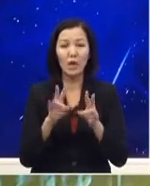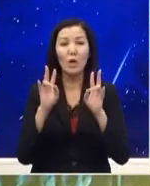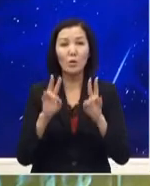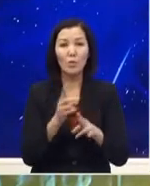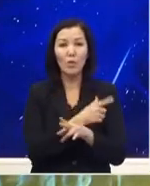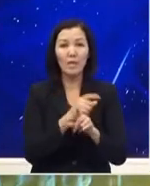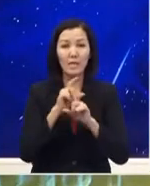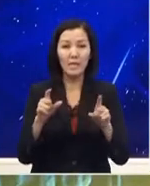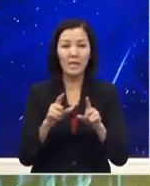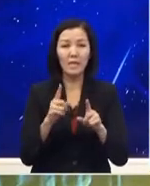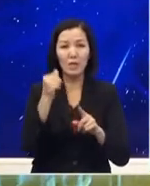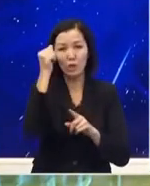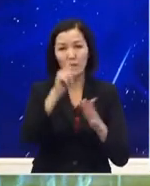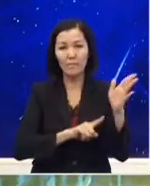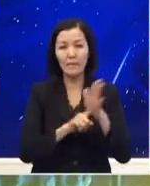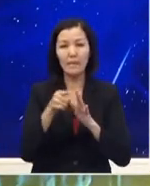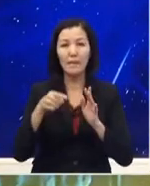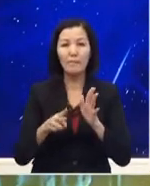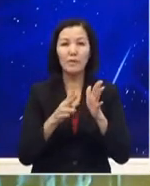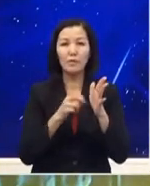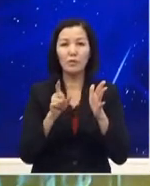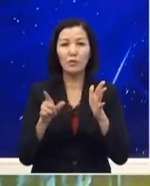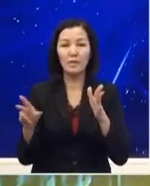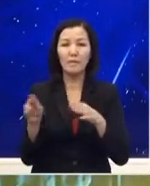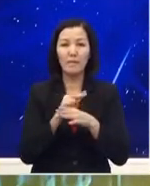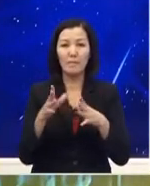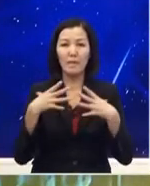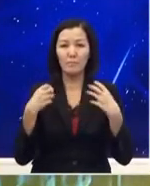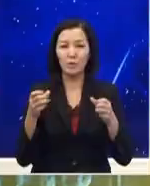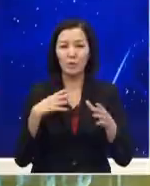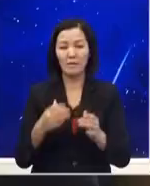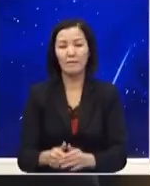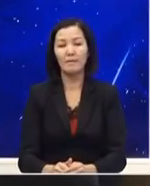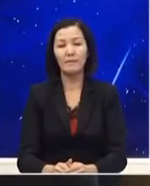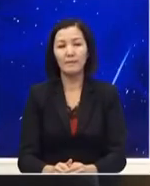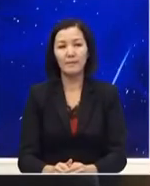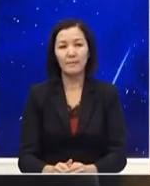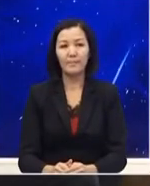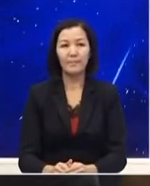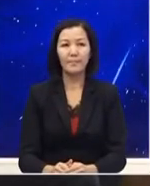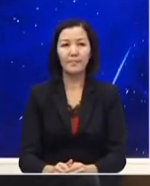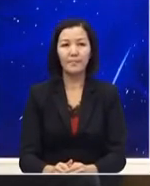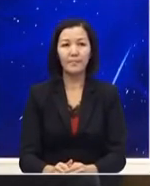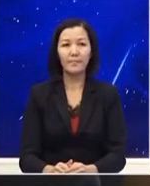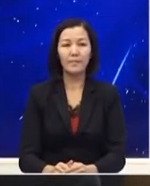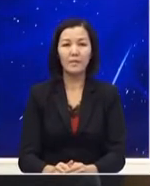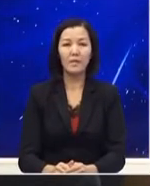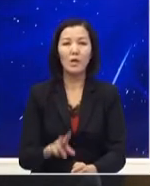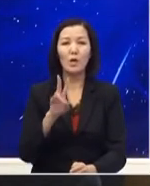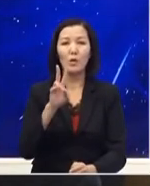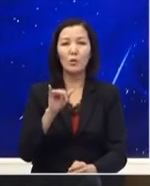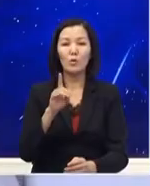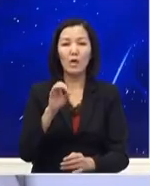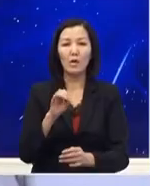де клиникадан жыл басынан бері 1700 адам ем алып шыққан. Еркеш Нұрақын 43 жаста,